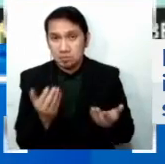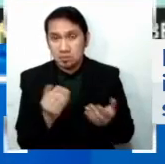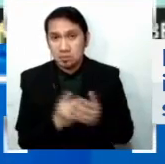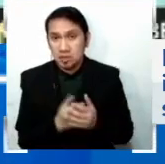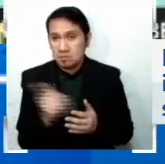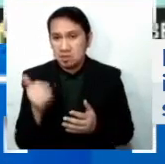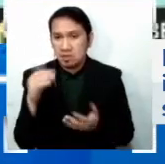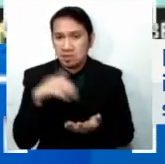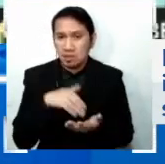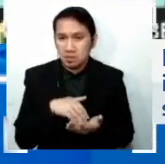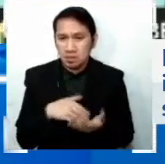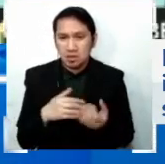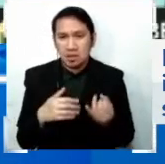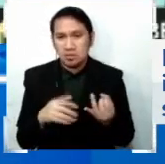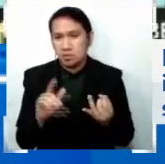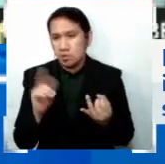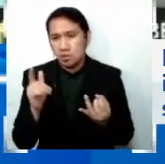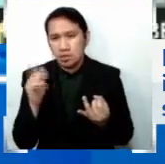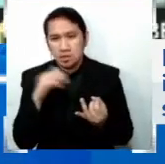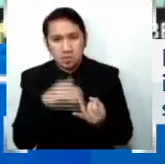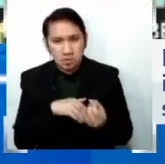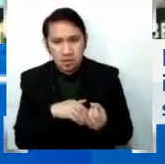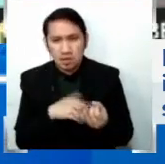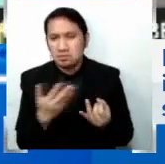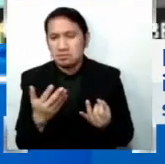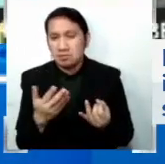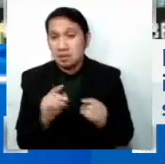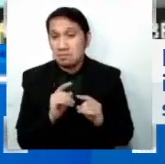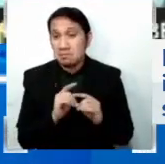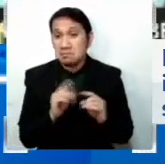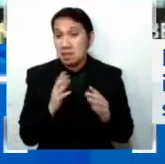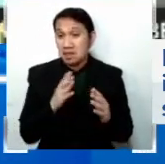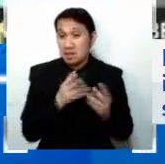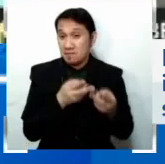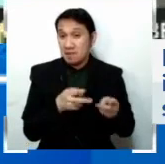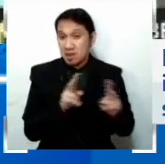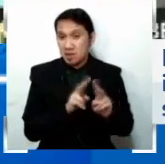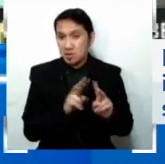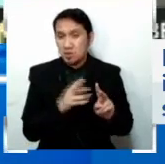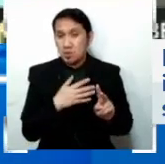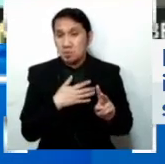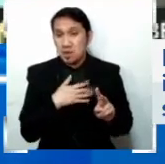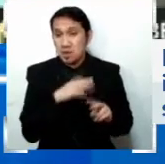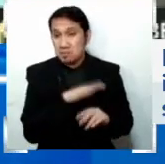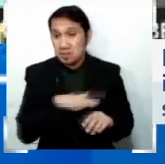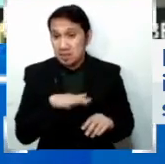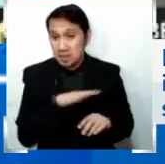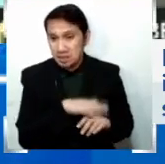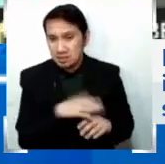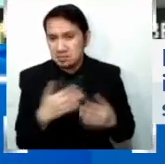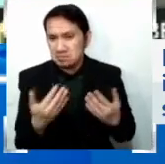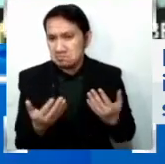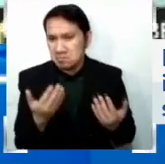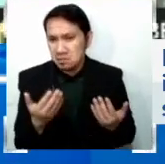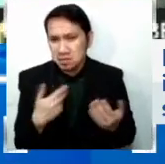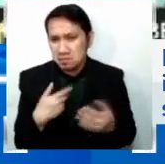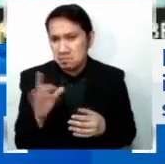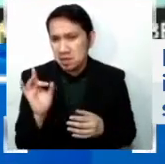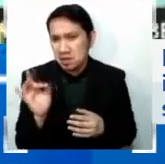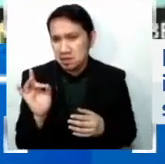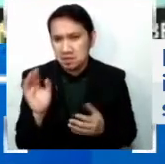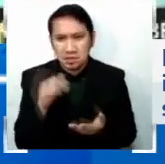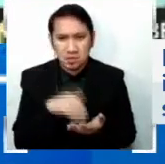10,000, 20,000. But now, it's the memorial lots now average just around 80,000